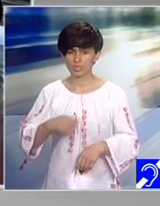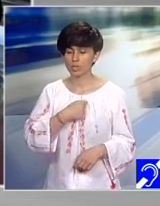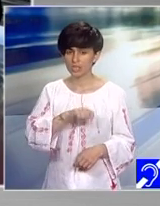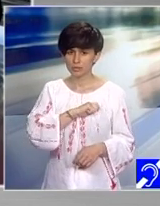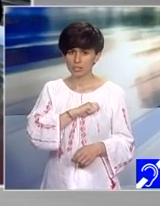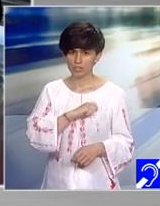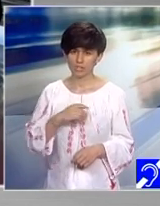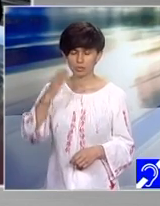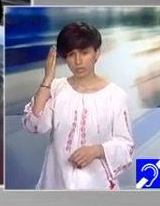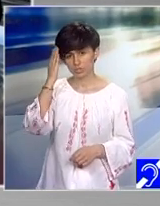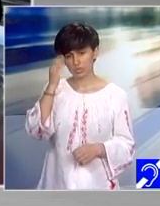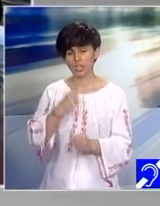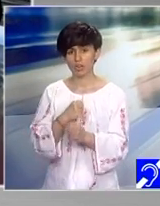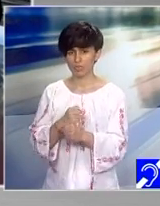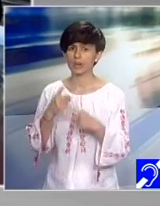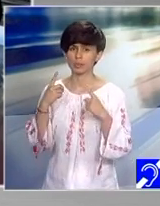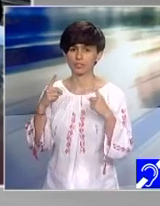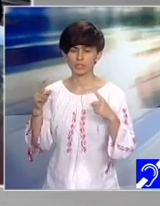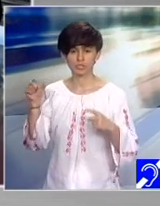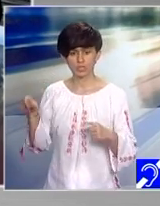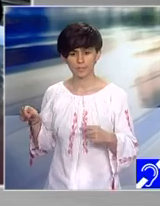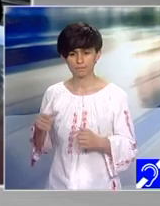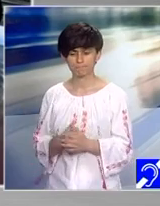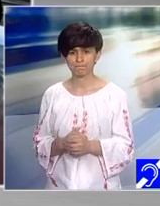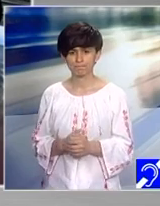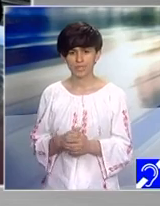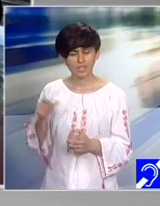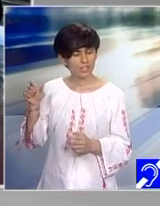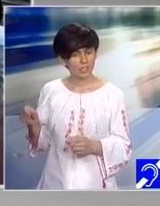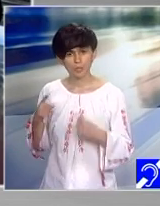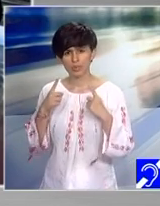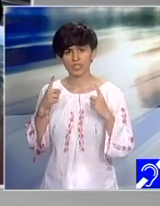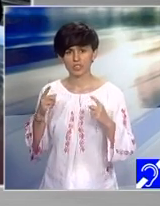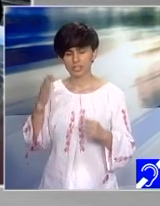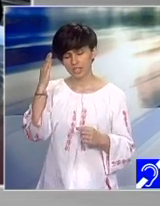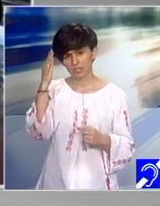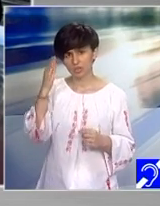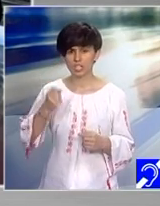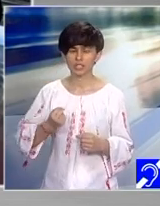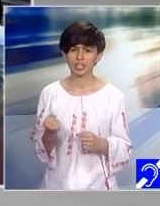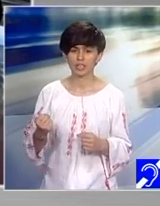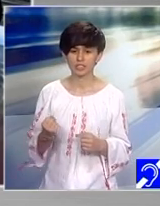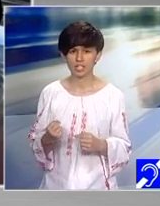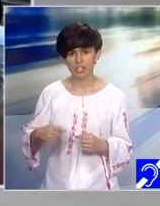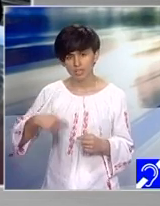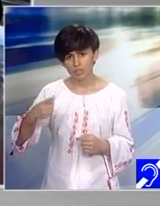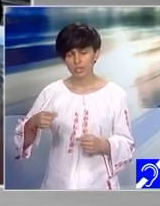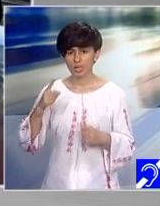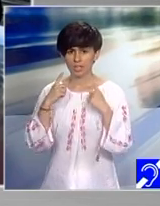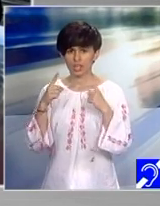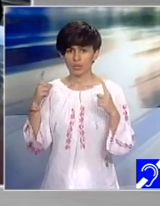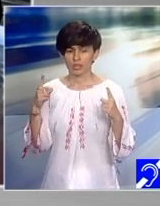Asta se întâmplă peste tot. Profesorul și învățătorul din școala de la țară și până la profesorii